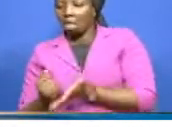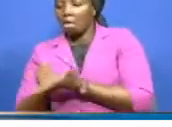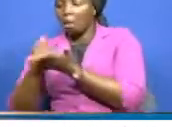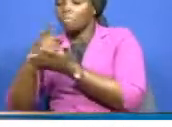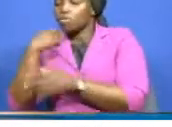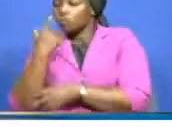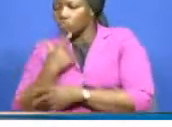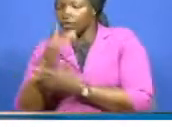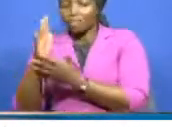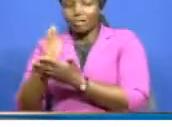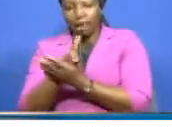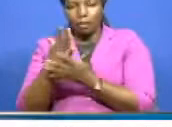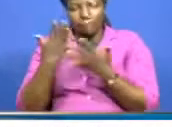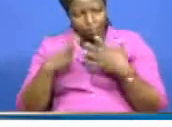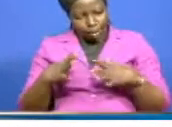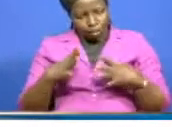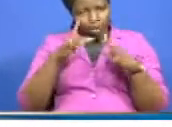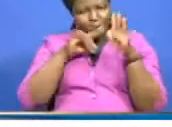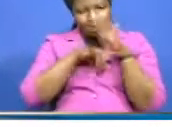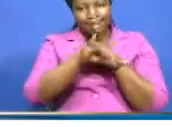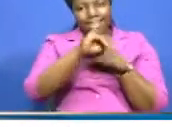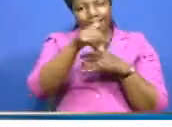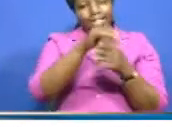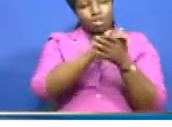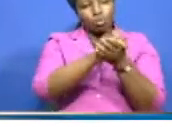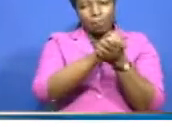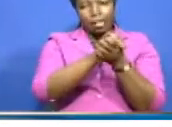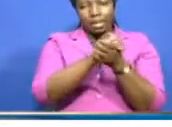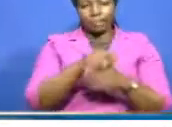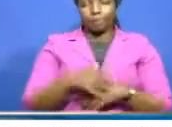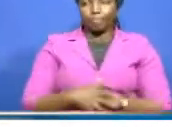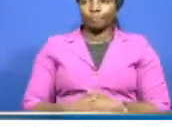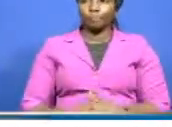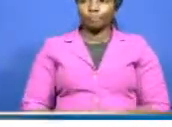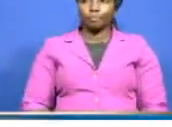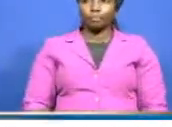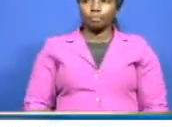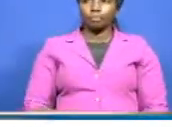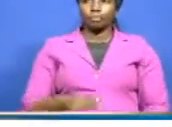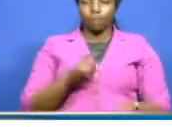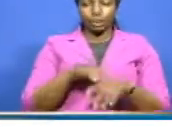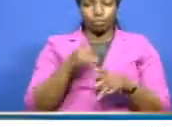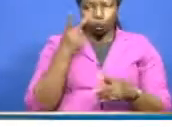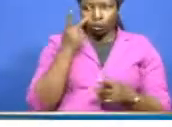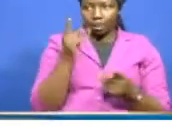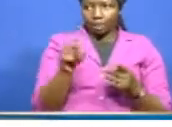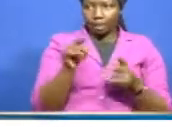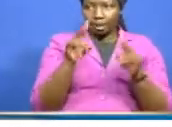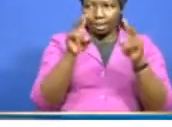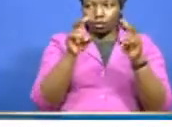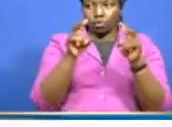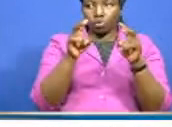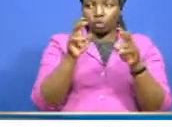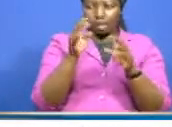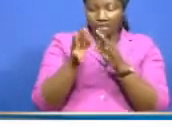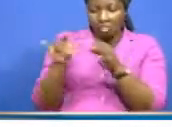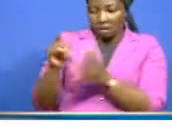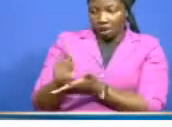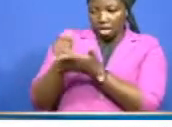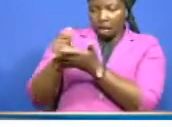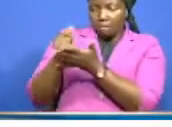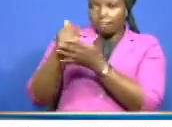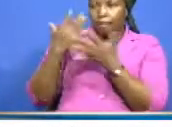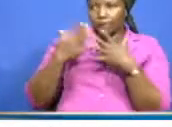baadhi ya wenye wapo kwenye Jubilee. So ukiangalia maneno ujue kuwa kama alisaidiwa na baadhi ya wenye walioko kwenye